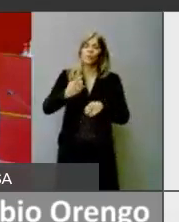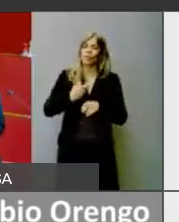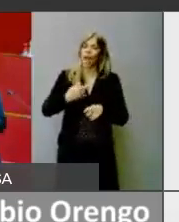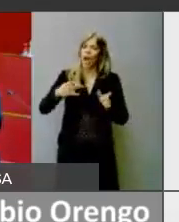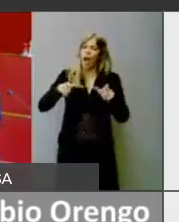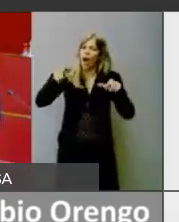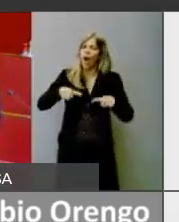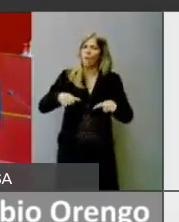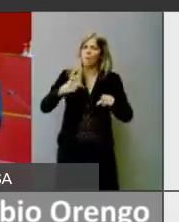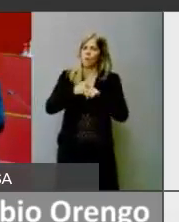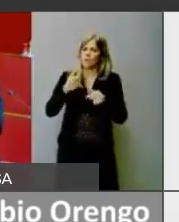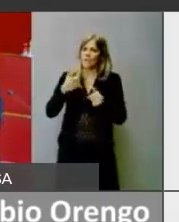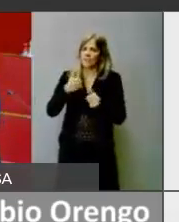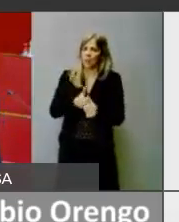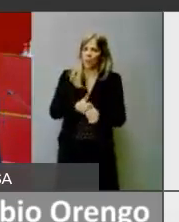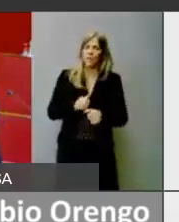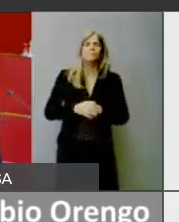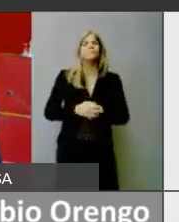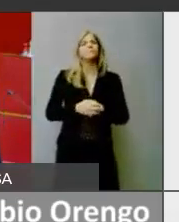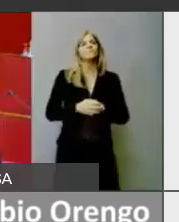altro elemento: